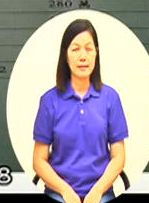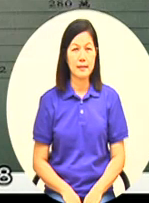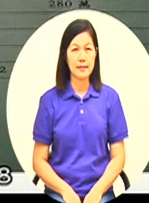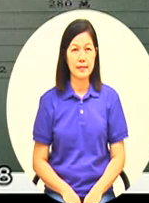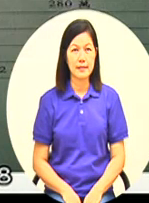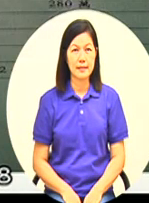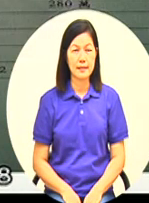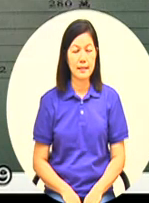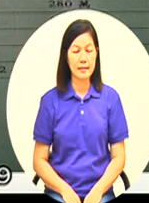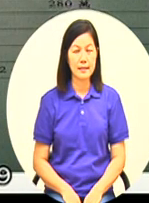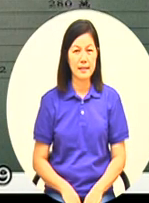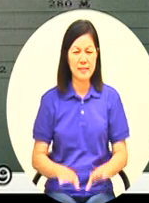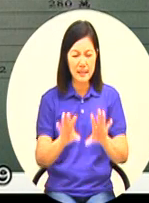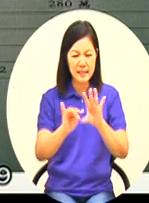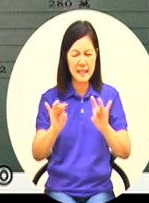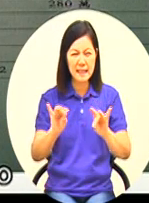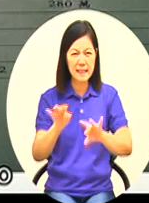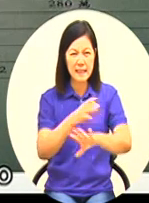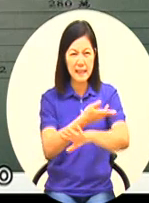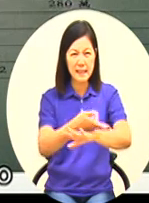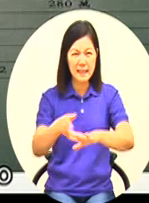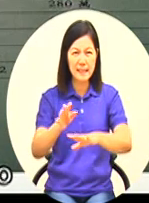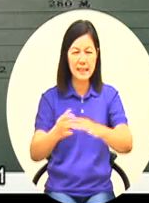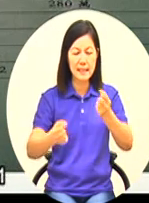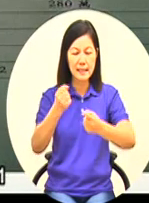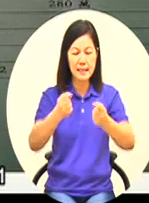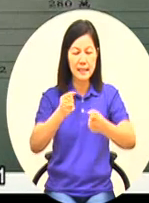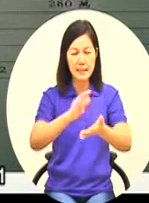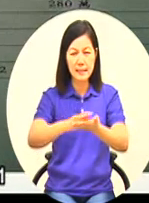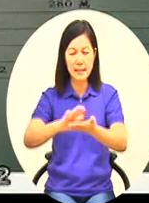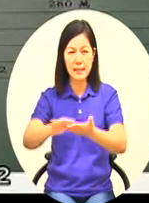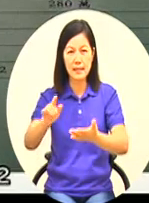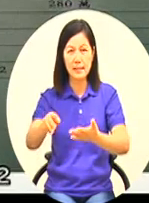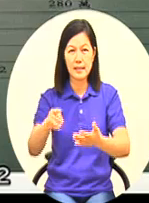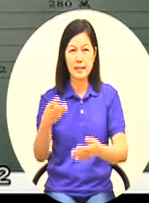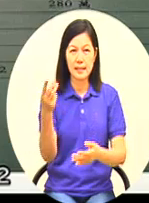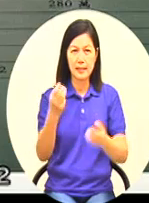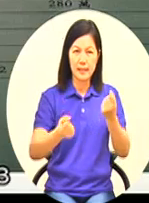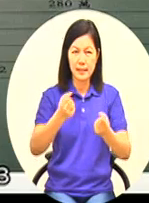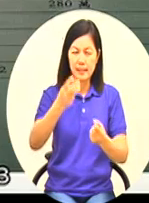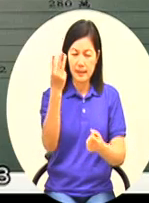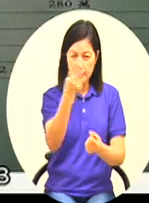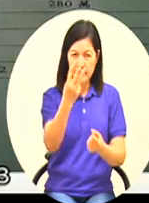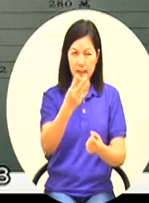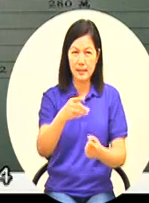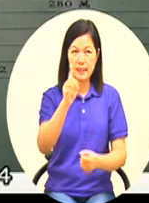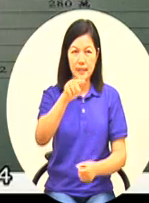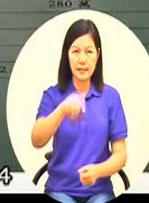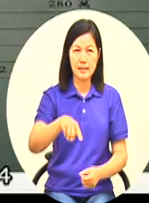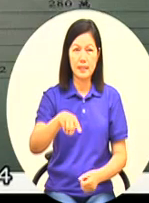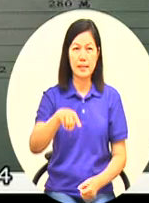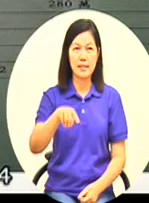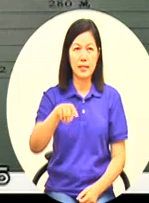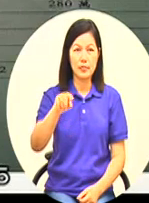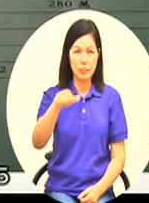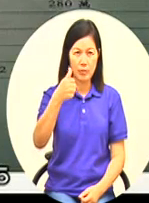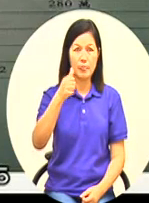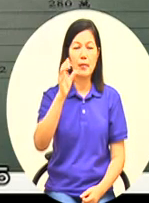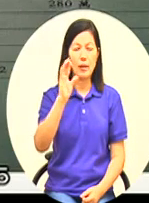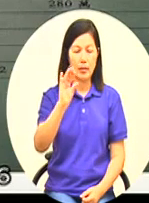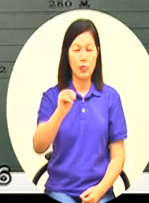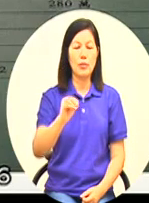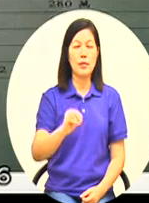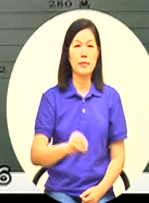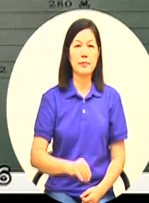沟泥车10吨以上的这个是3辆那总经费是1500万，还有这个